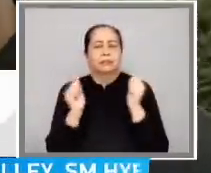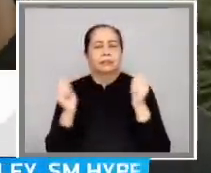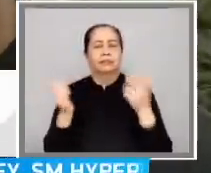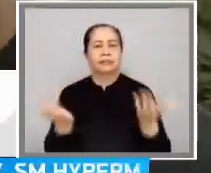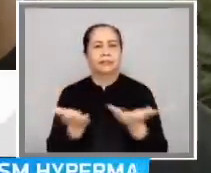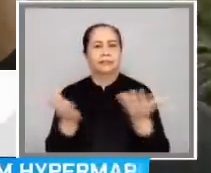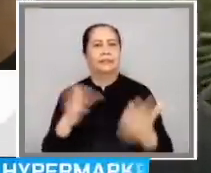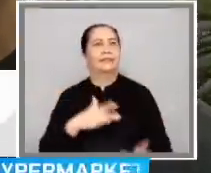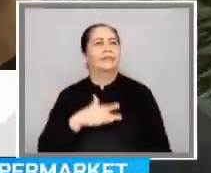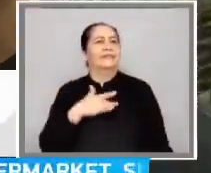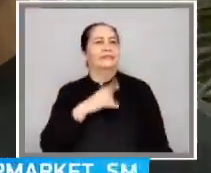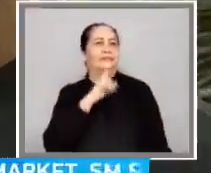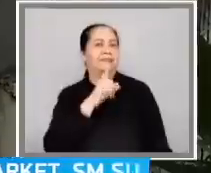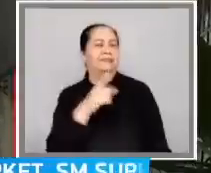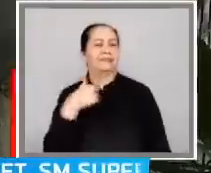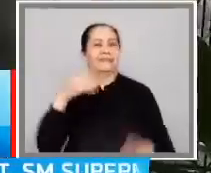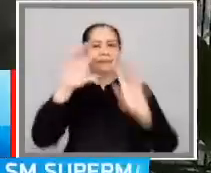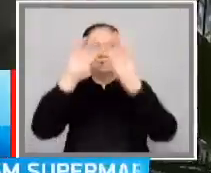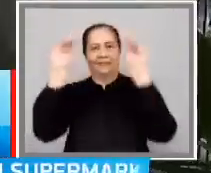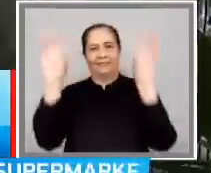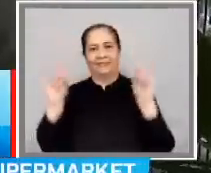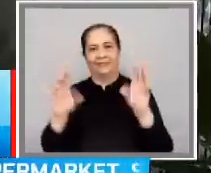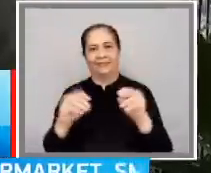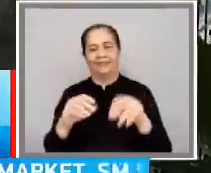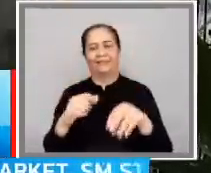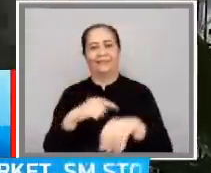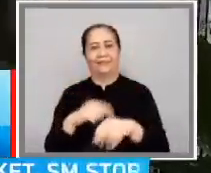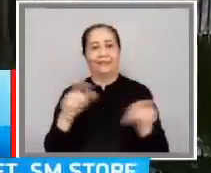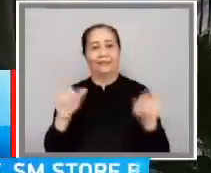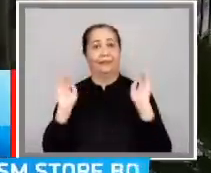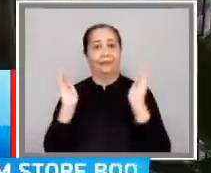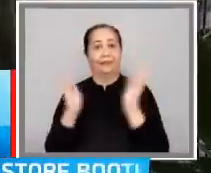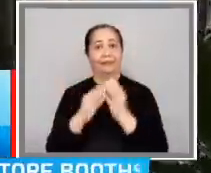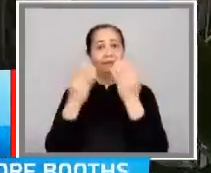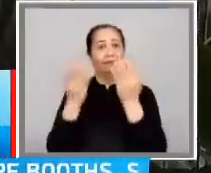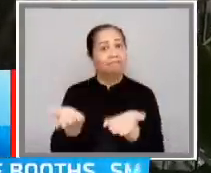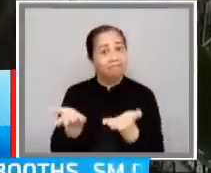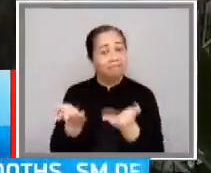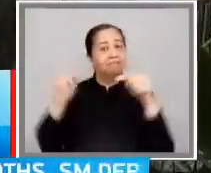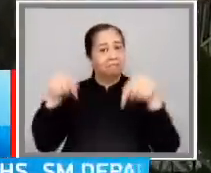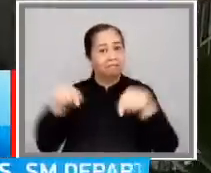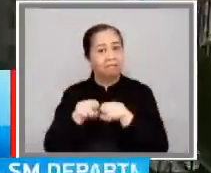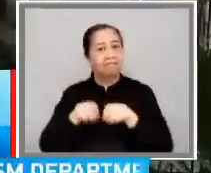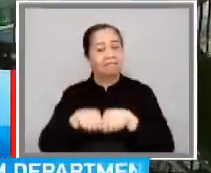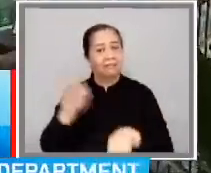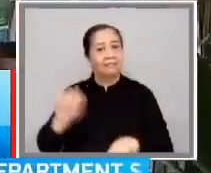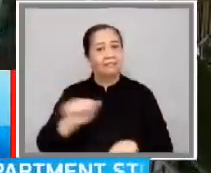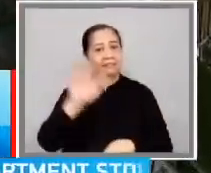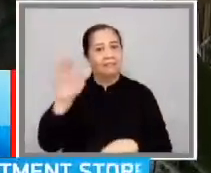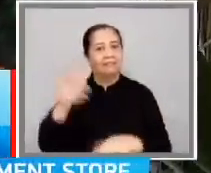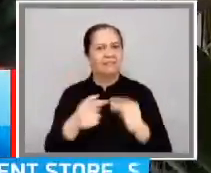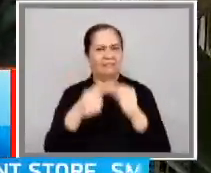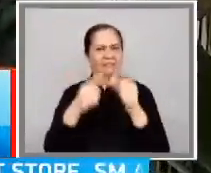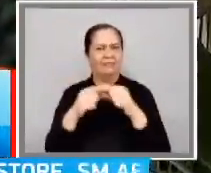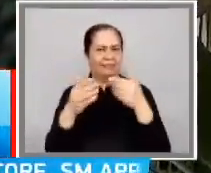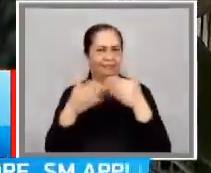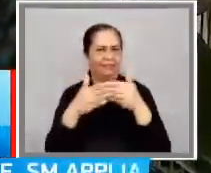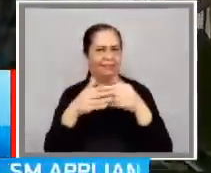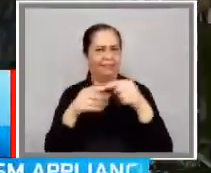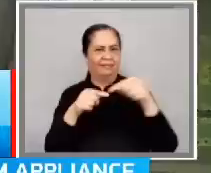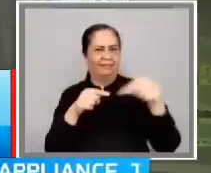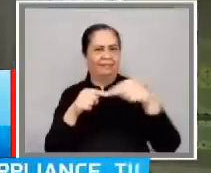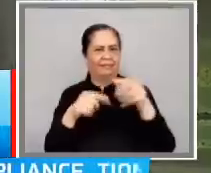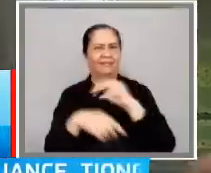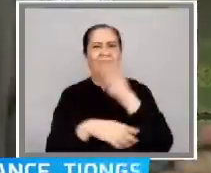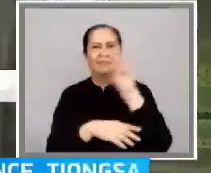feel po natin yung Christmas season. Ang magbabarkada naman ito, dito rin sa Antipolo ang punta, lalo pat malapit lang ito sa Metro